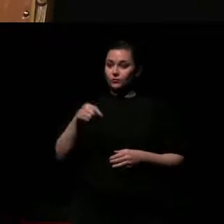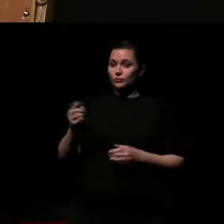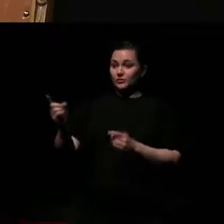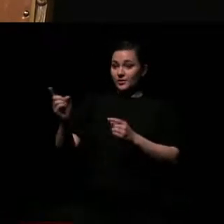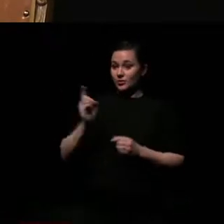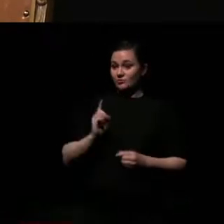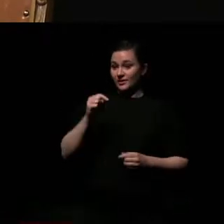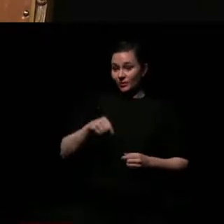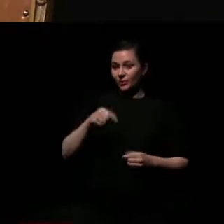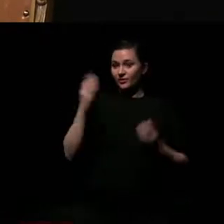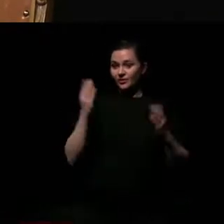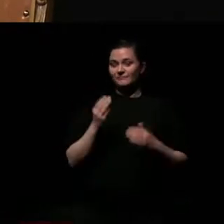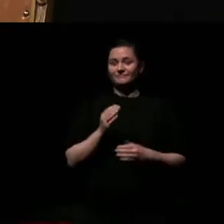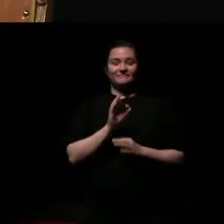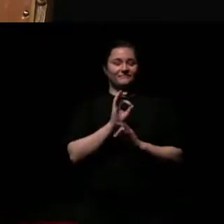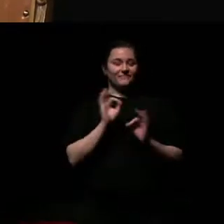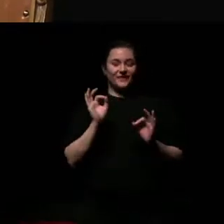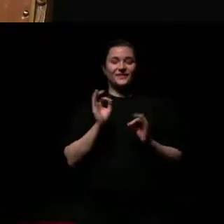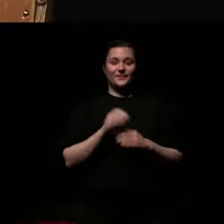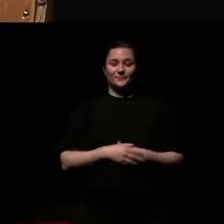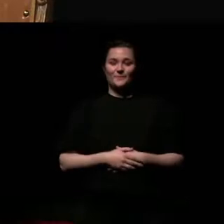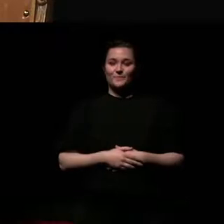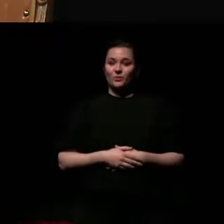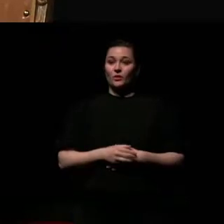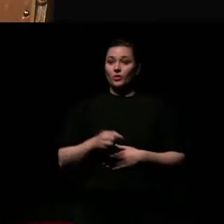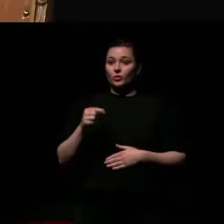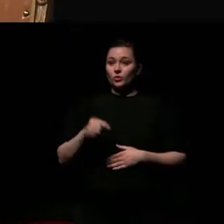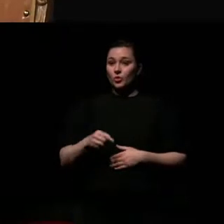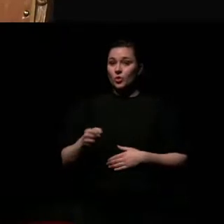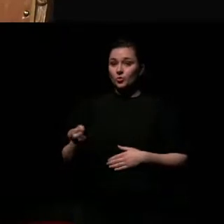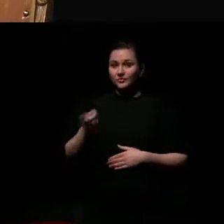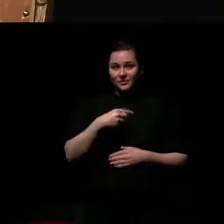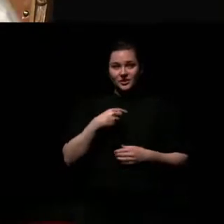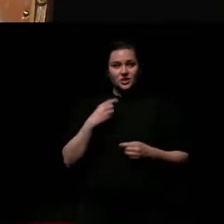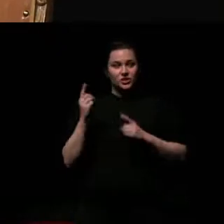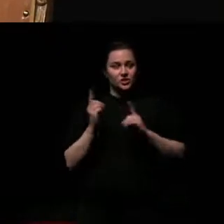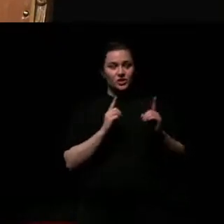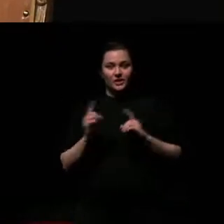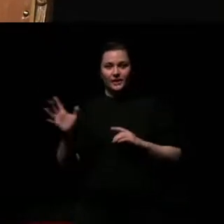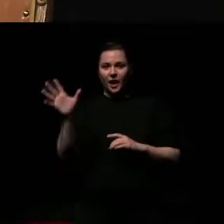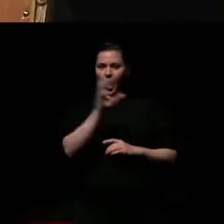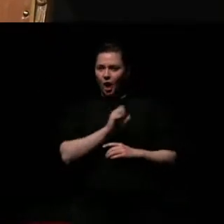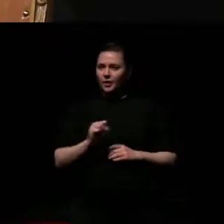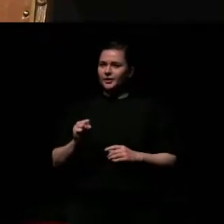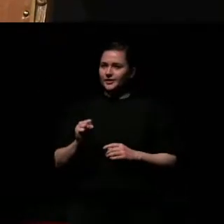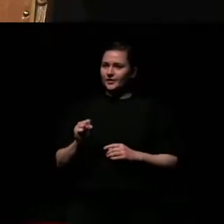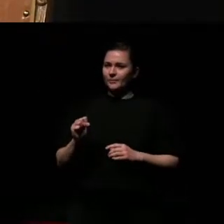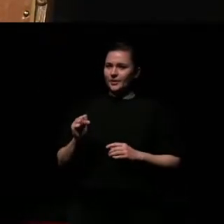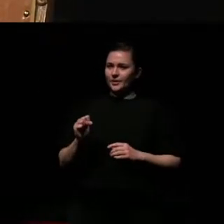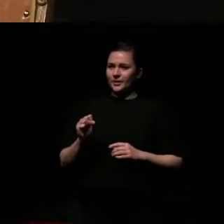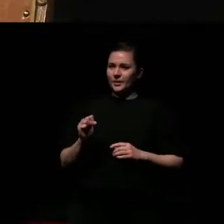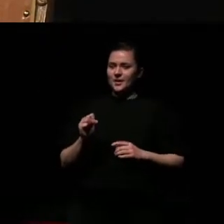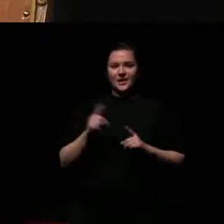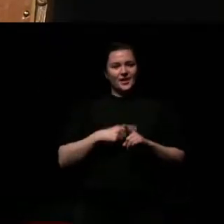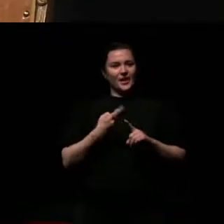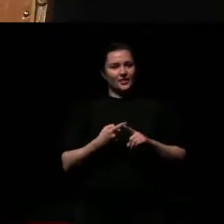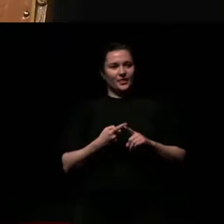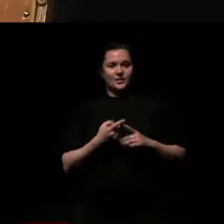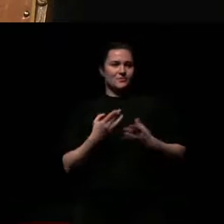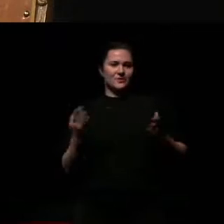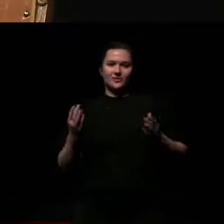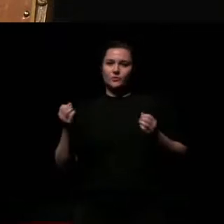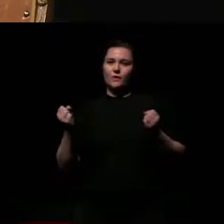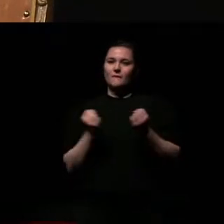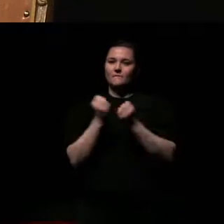flott. Vi skal nå synge litt alle sammen igjen. Vi får se om det blir like flott. Det er ingen festmøte i